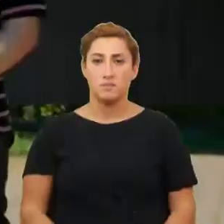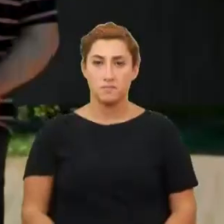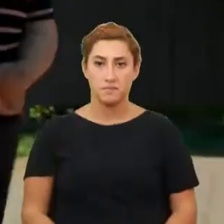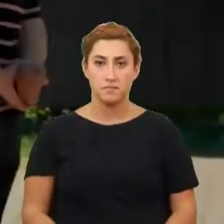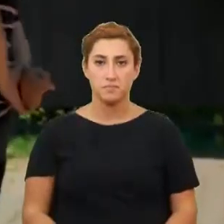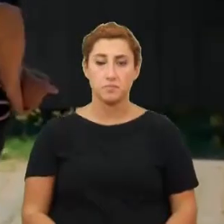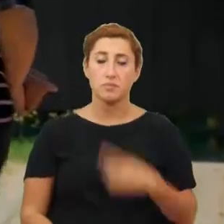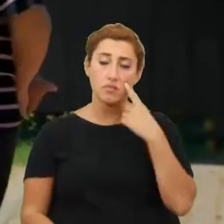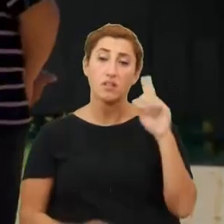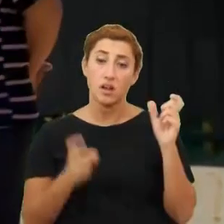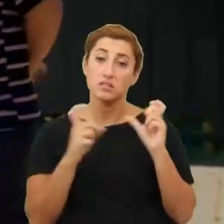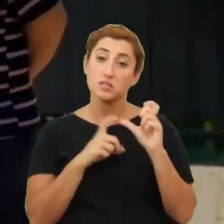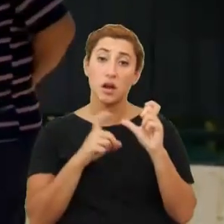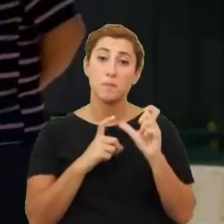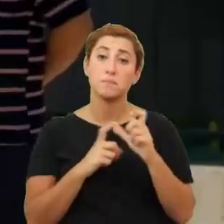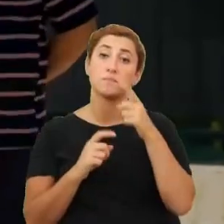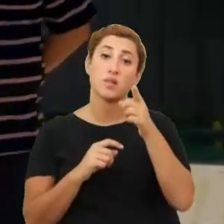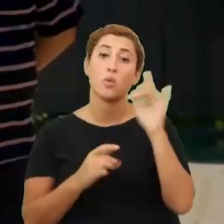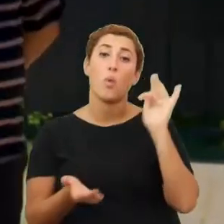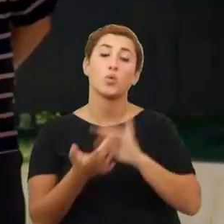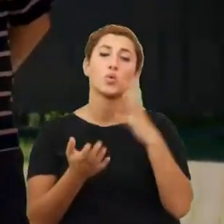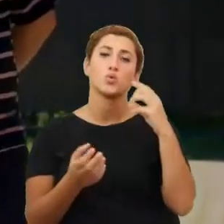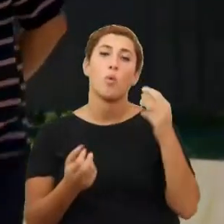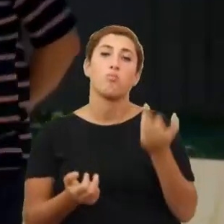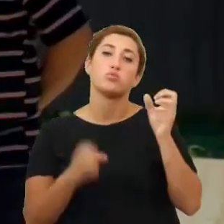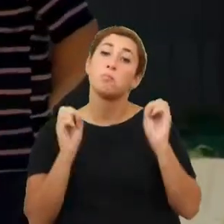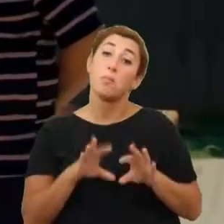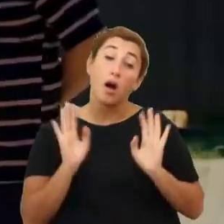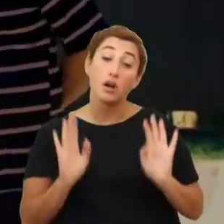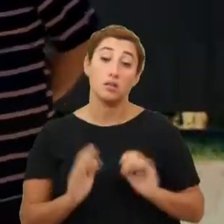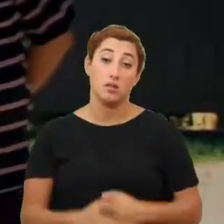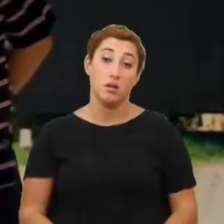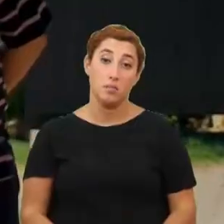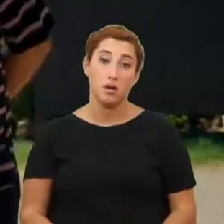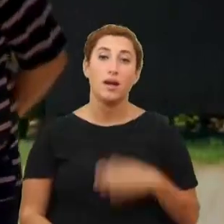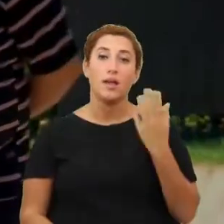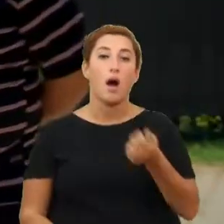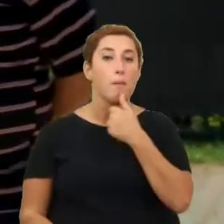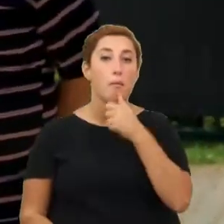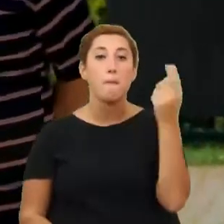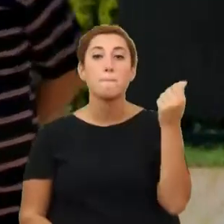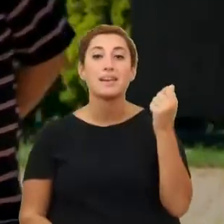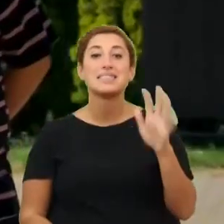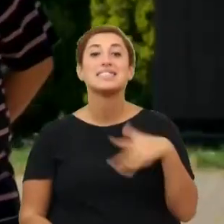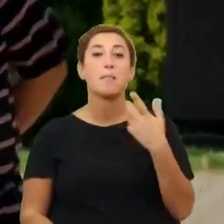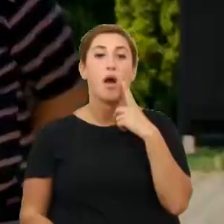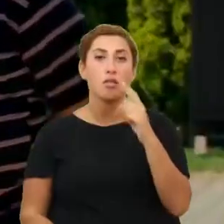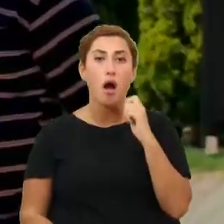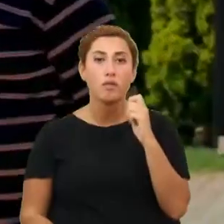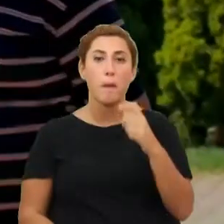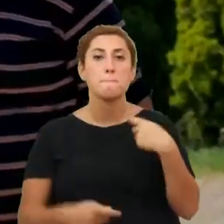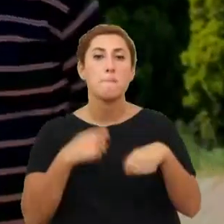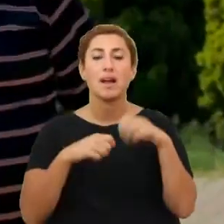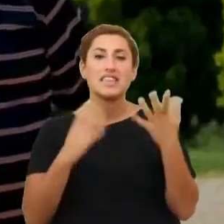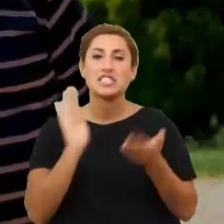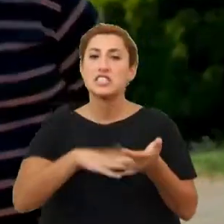Allah Zarp. Sen de ortalığı çok boş bıraktın ama ha. Ya babamın parasını istemeyen adam